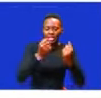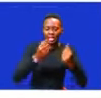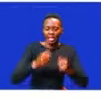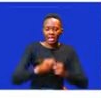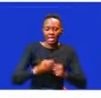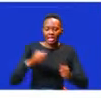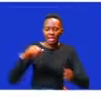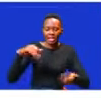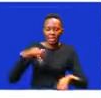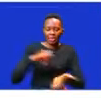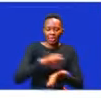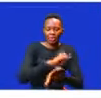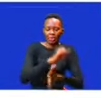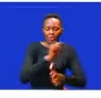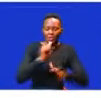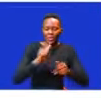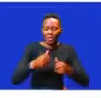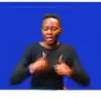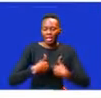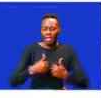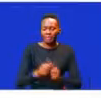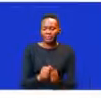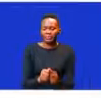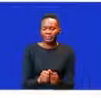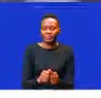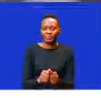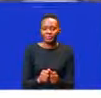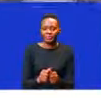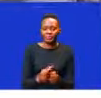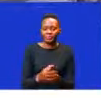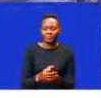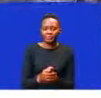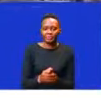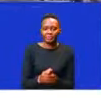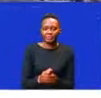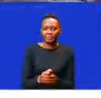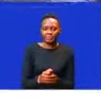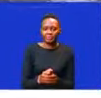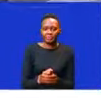manokelo lala kata tho mag jolweny apar.